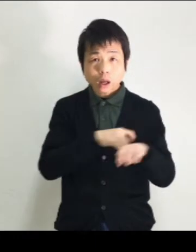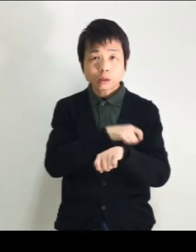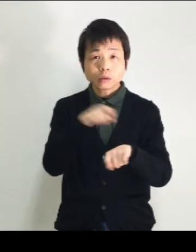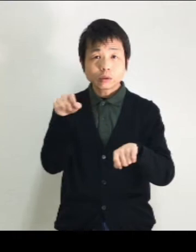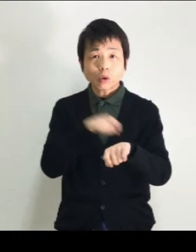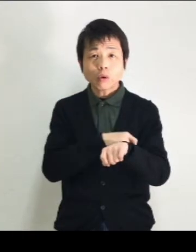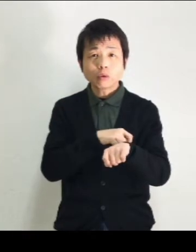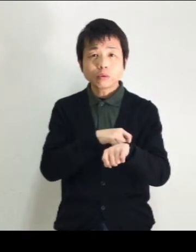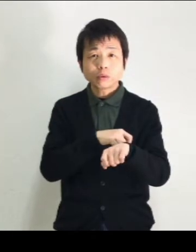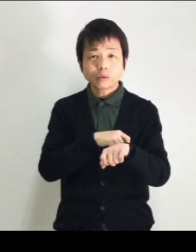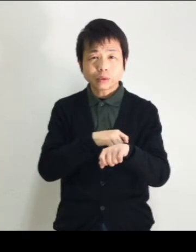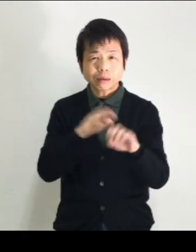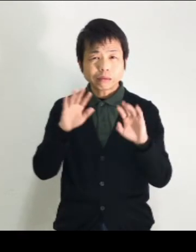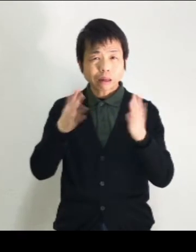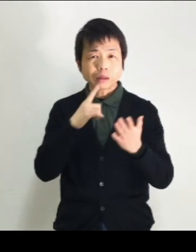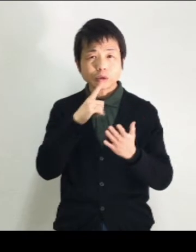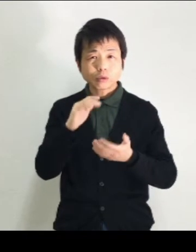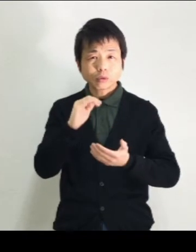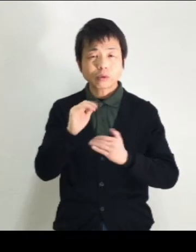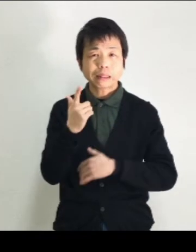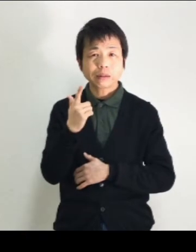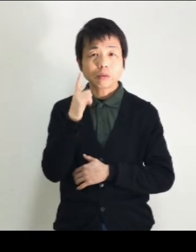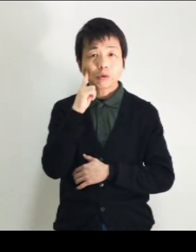ないとかって絶対なくって、